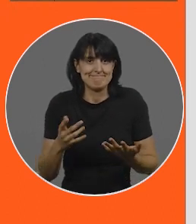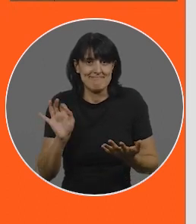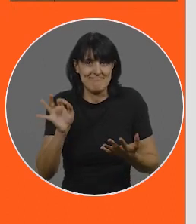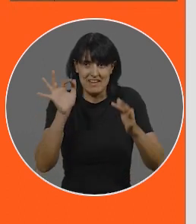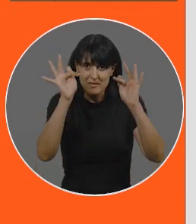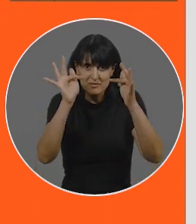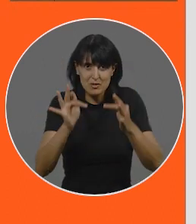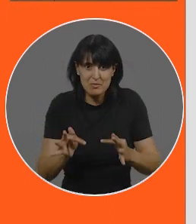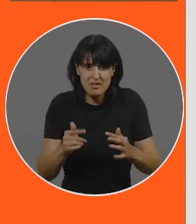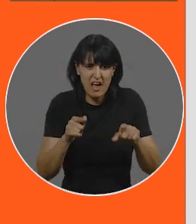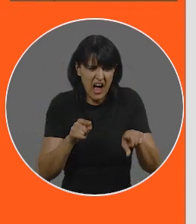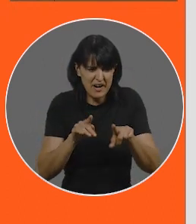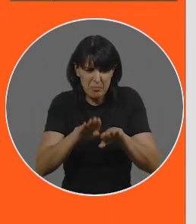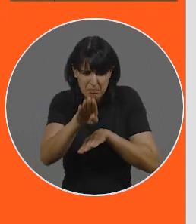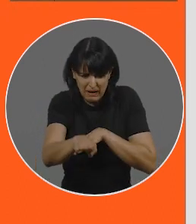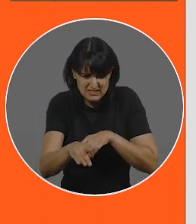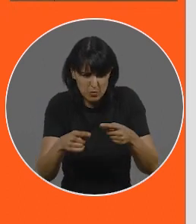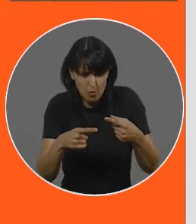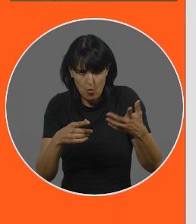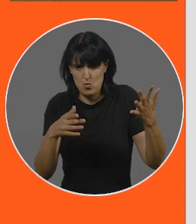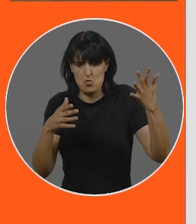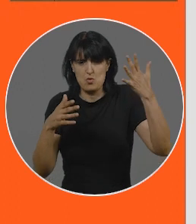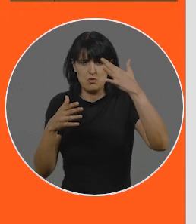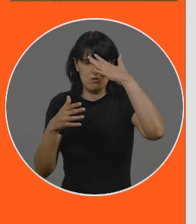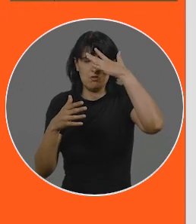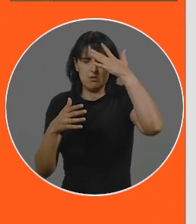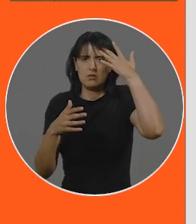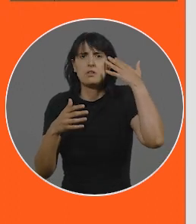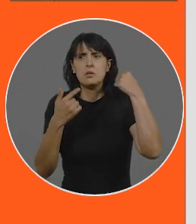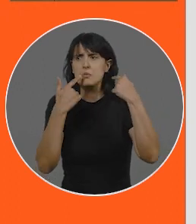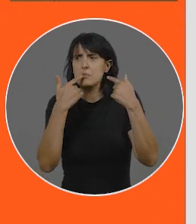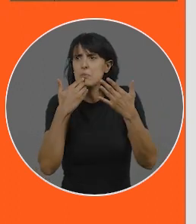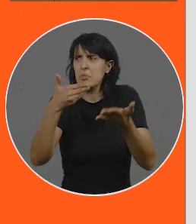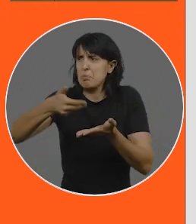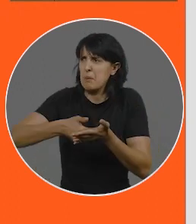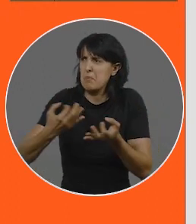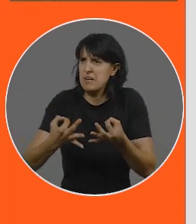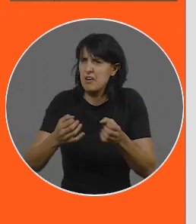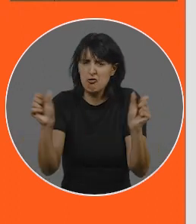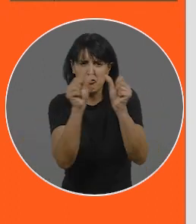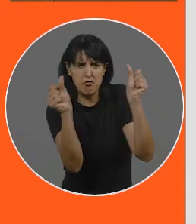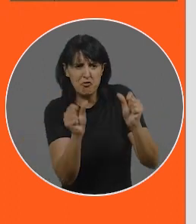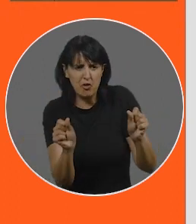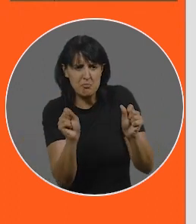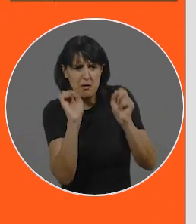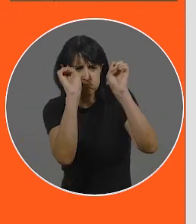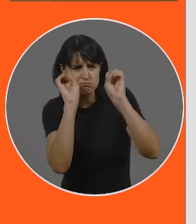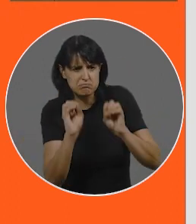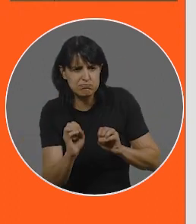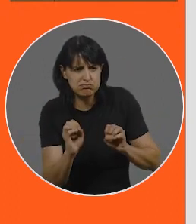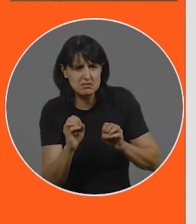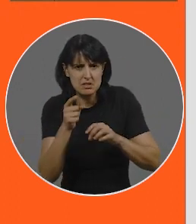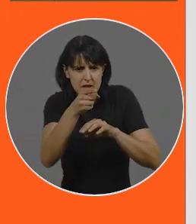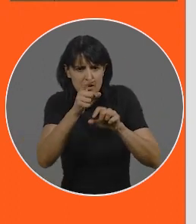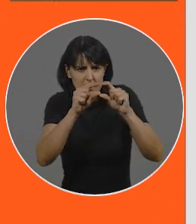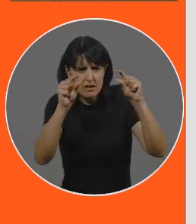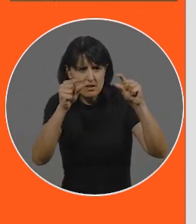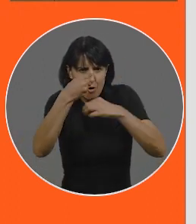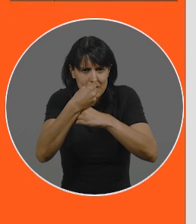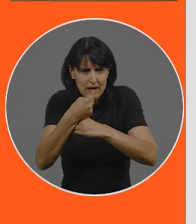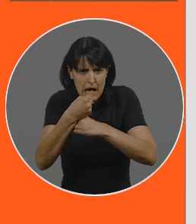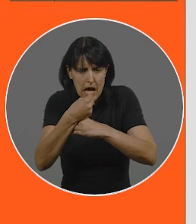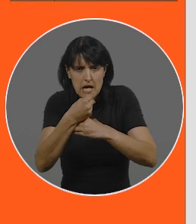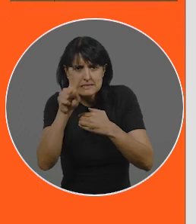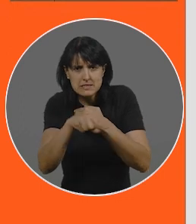No. I ara, per quin pas vaig? I què m'havia de demanar? En quin format he de posar això? És que ja, aquest